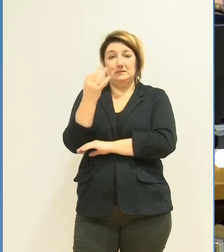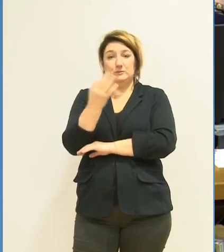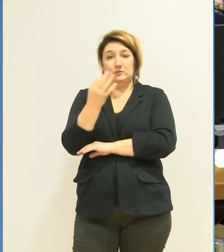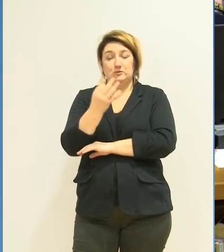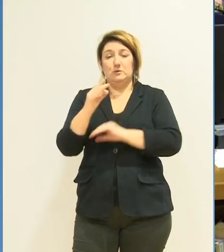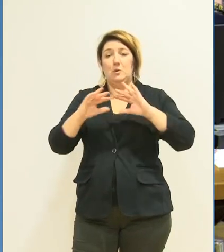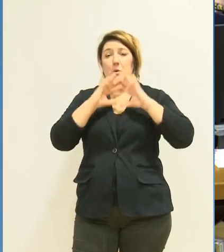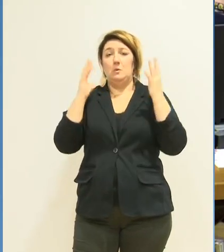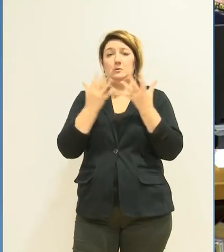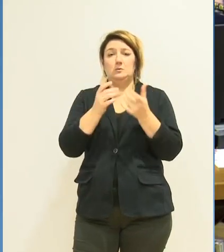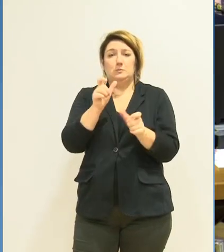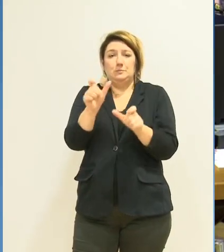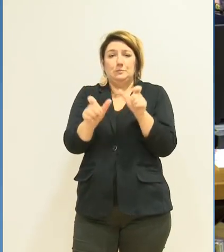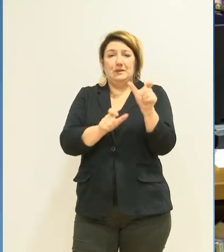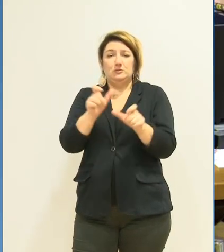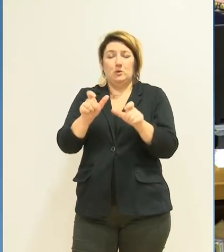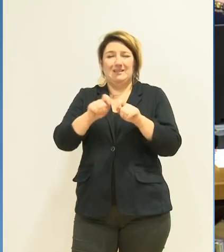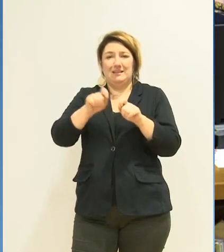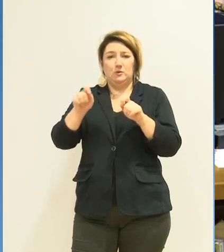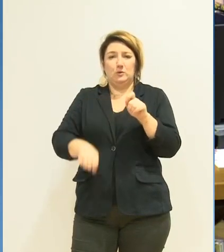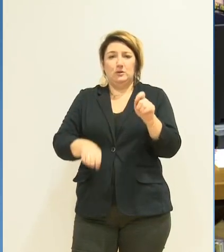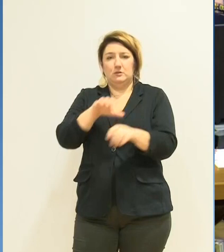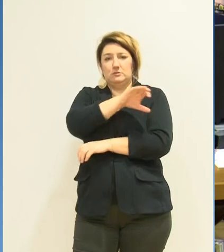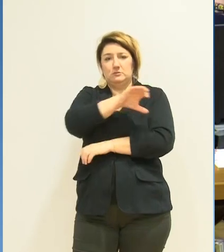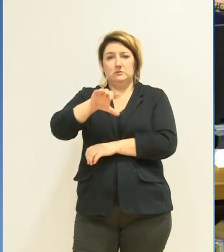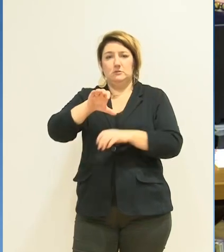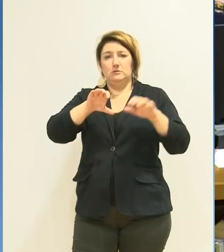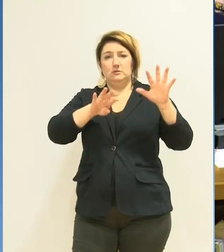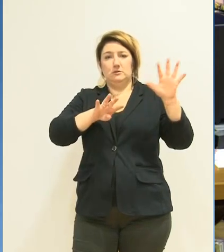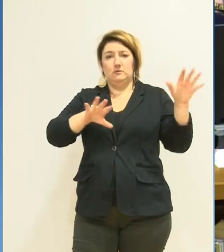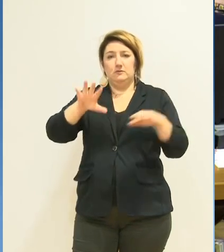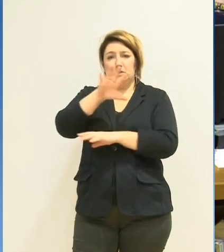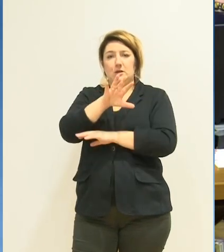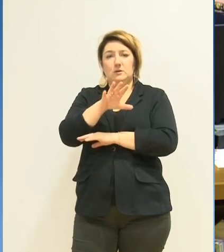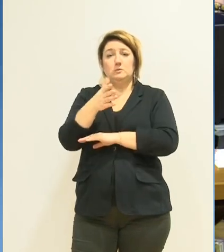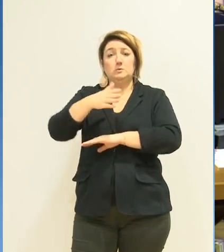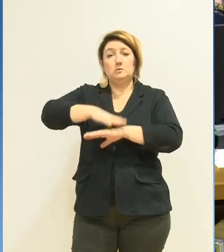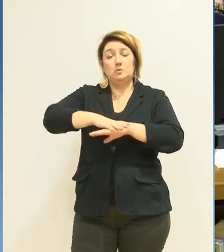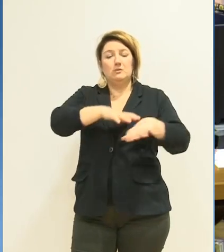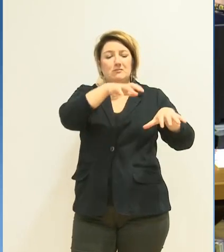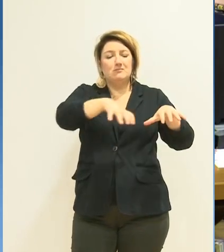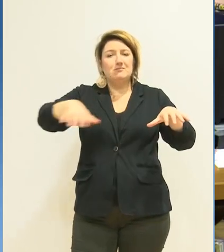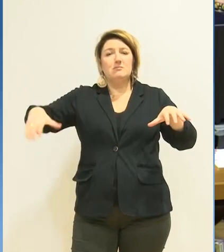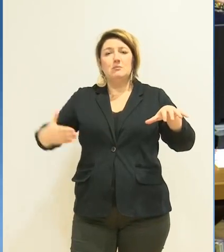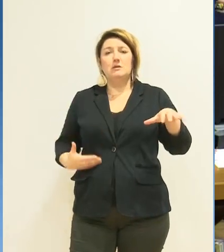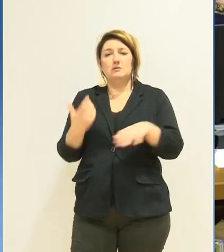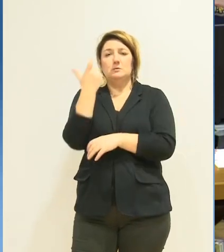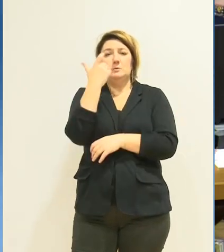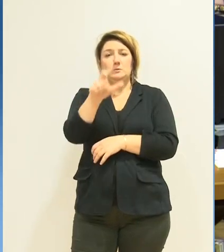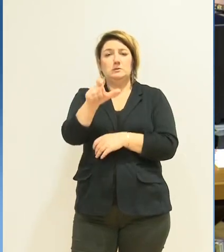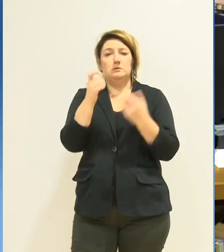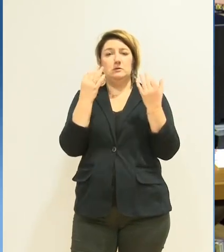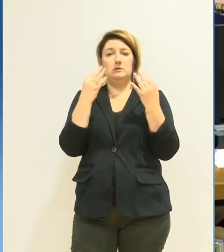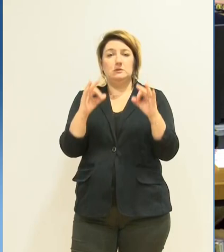195 titulaire pour 210 classes de maternelle juste noté qui a effectivement